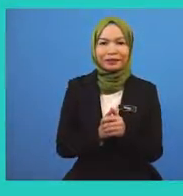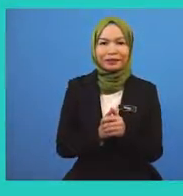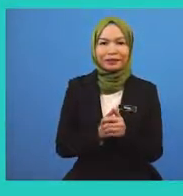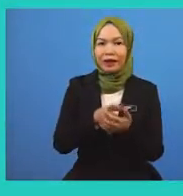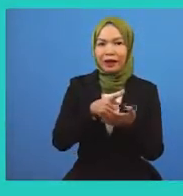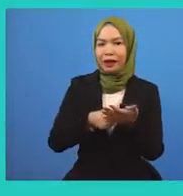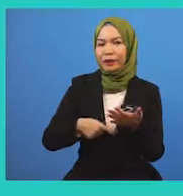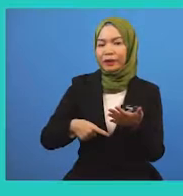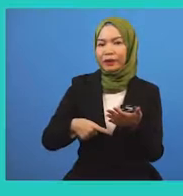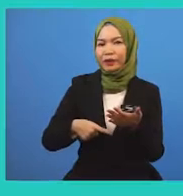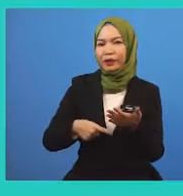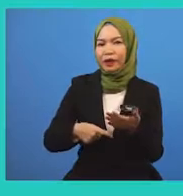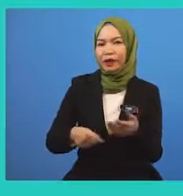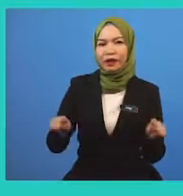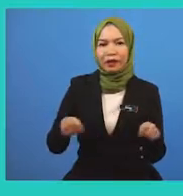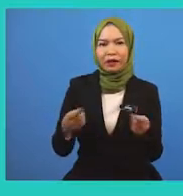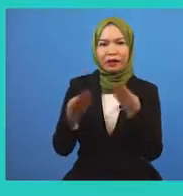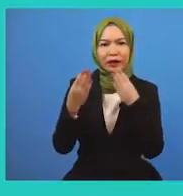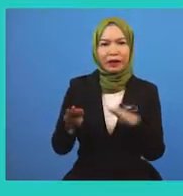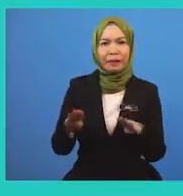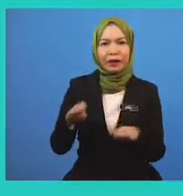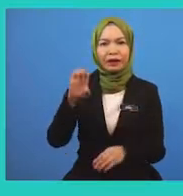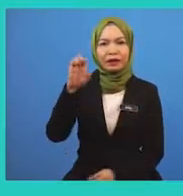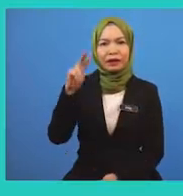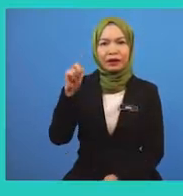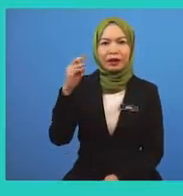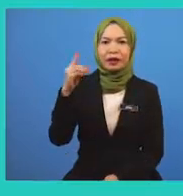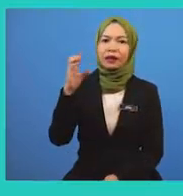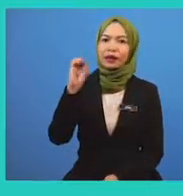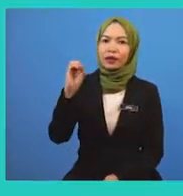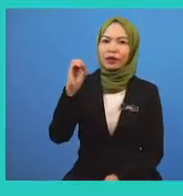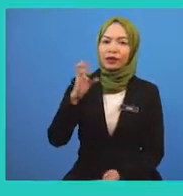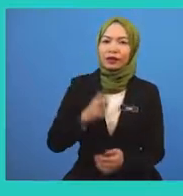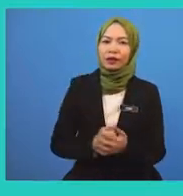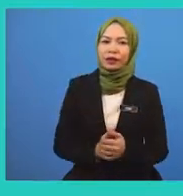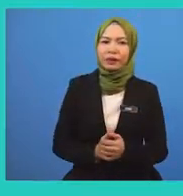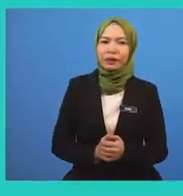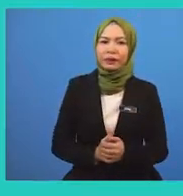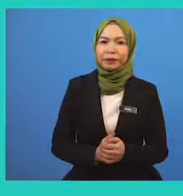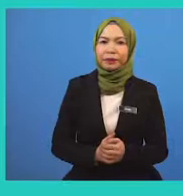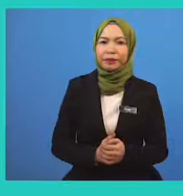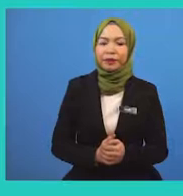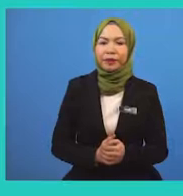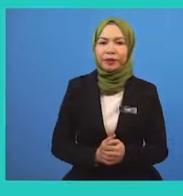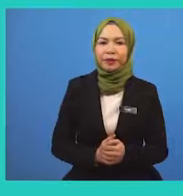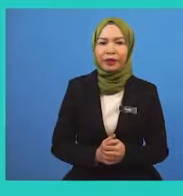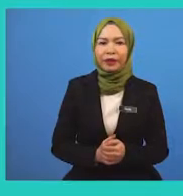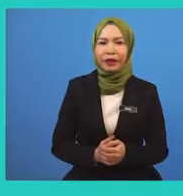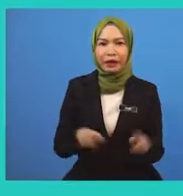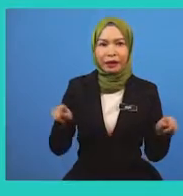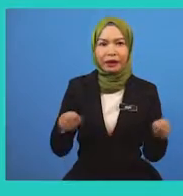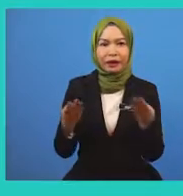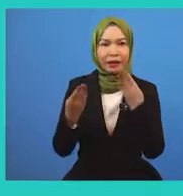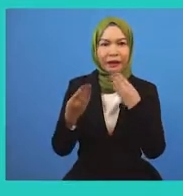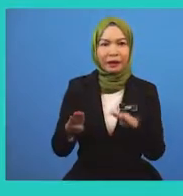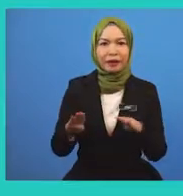Apakah pula tindak balas endotermik murid-murid? Ya, betul. Tindak balas